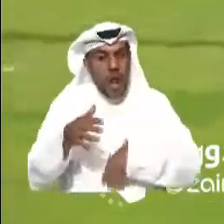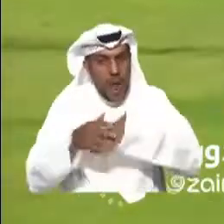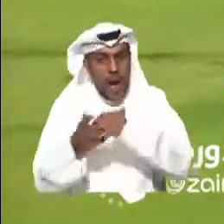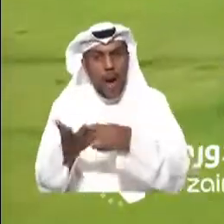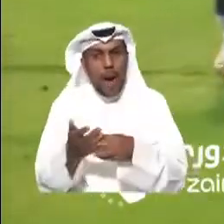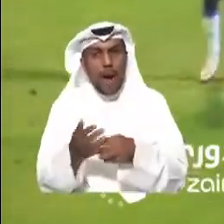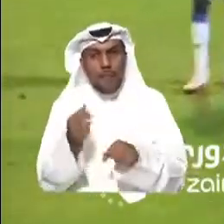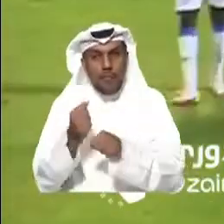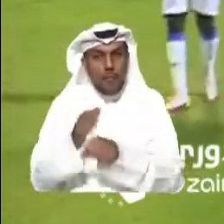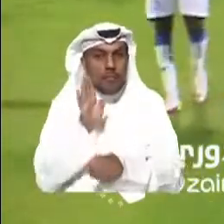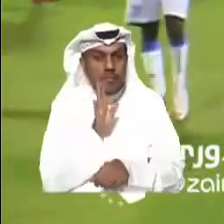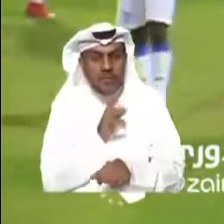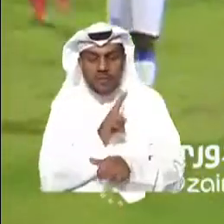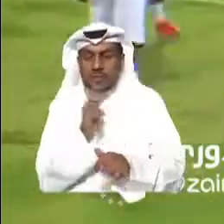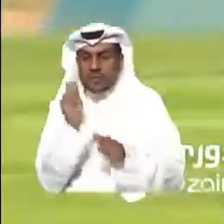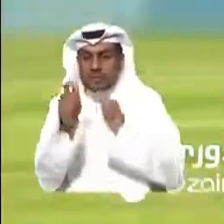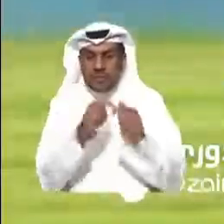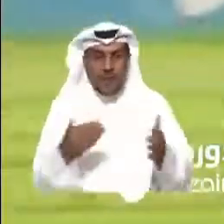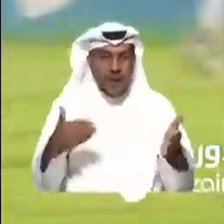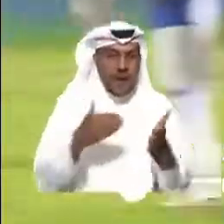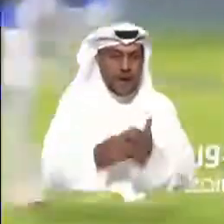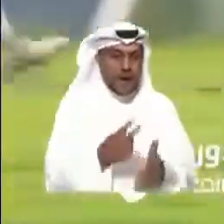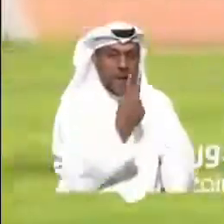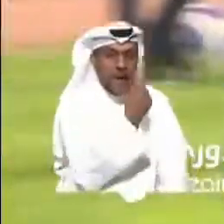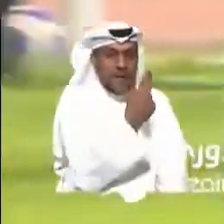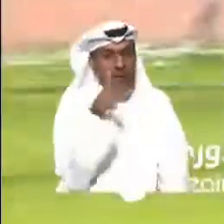يمتد العقد حتى موسم 2000 وست 2026